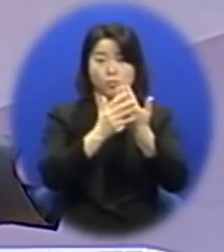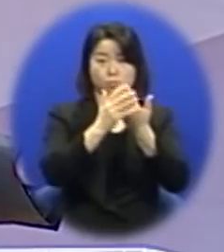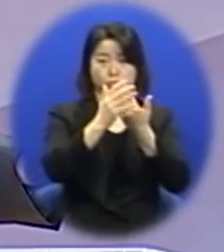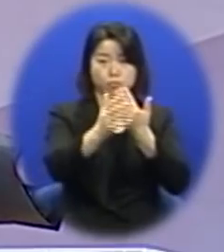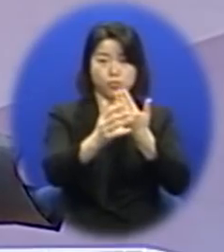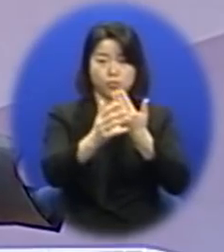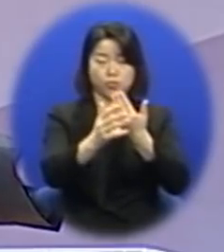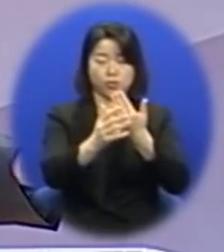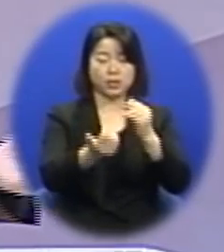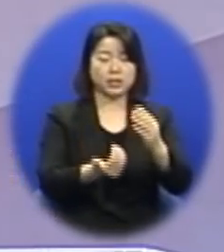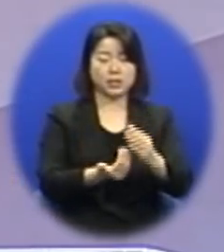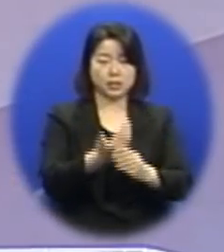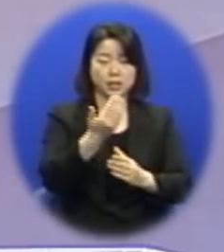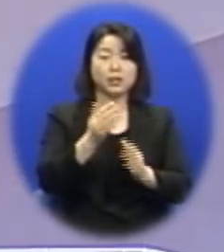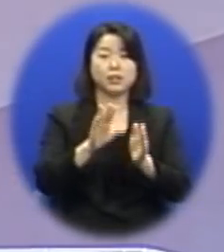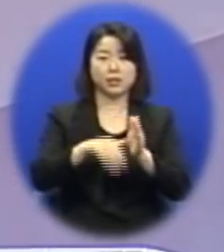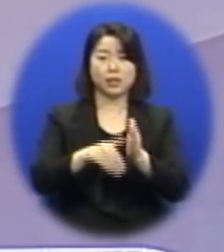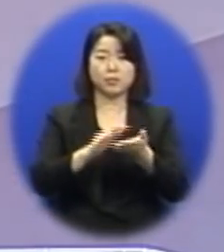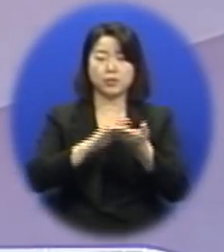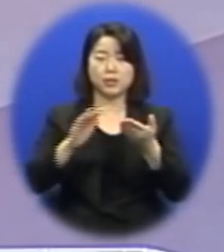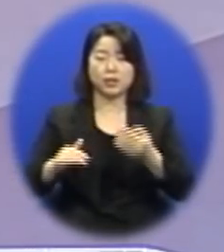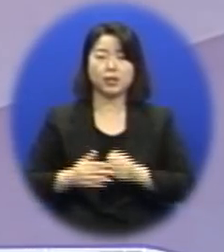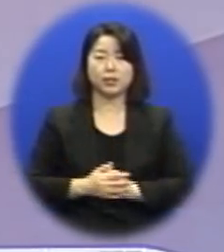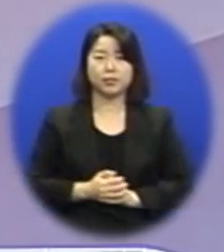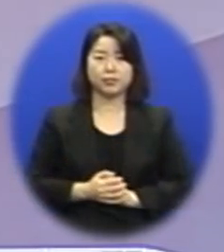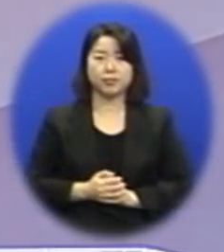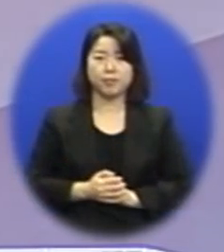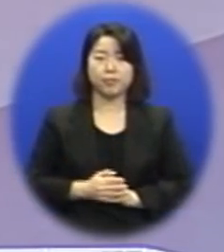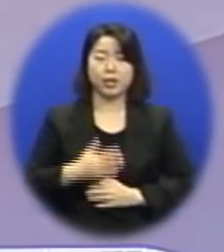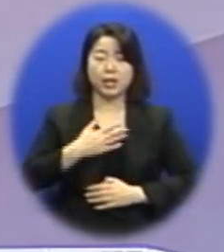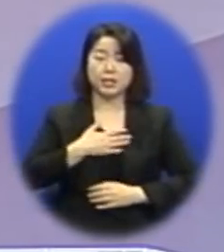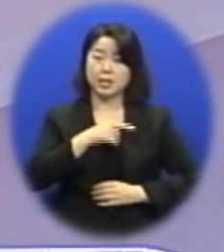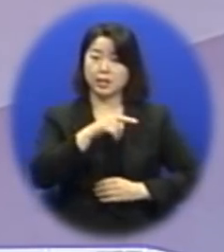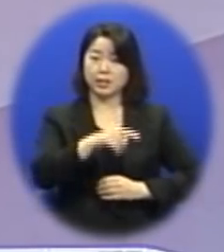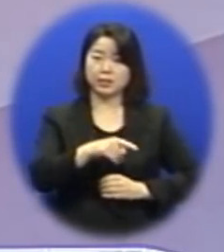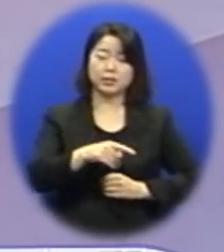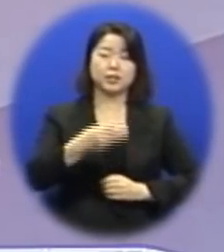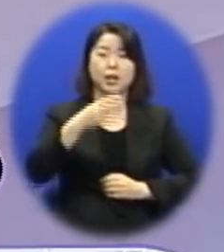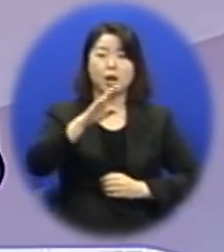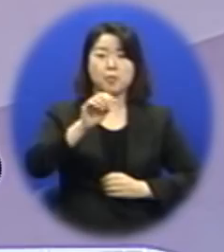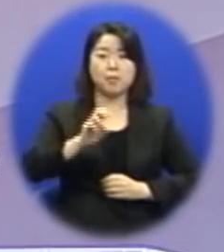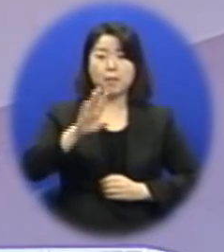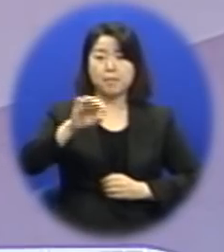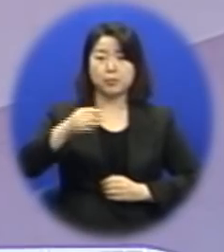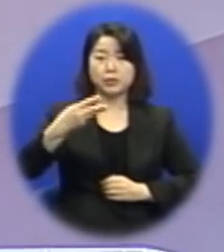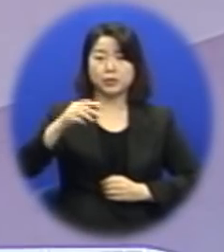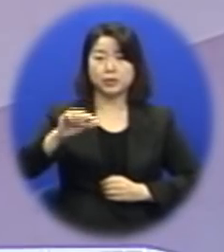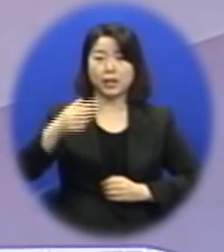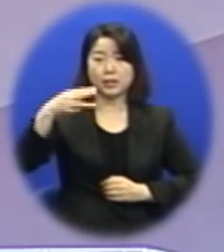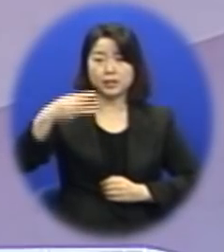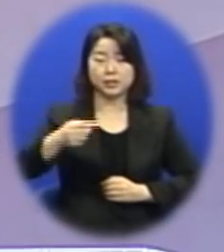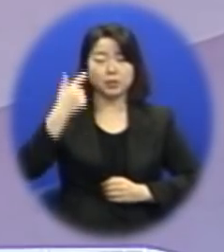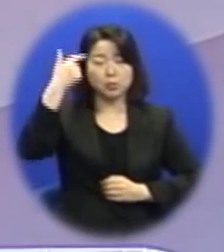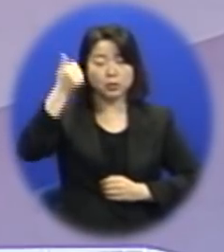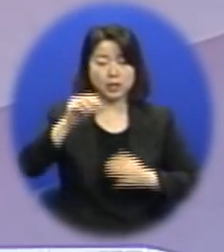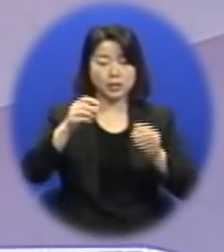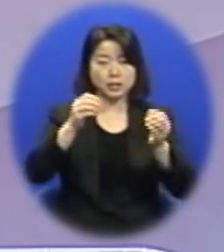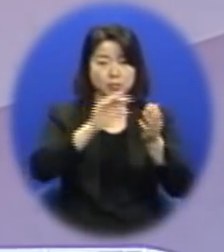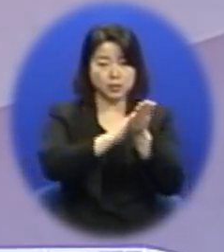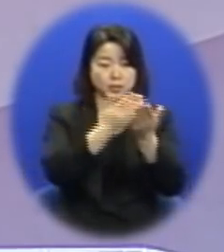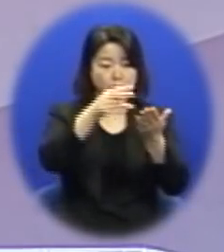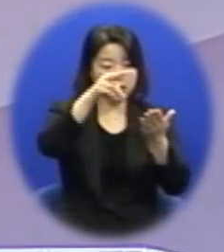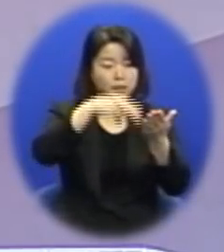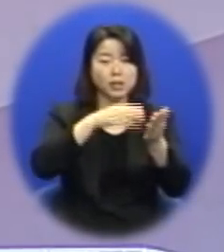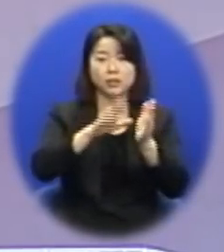일어나는 때였어요 제가 그 리차드 번 브란드 목사님의 글을 읽으면서